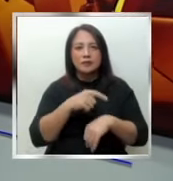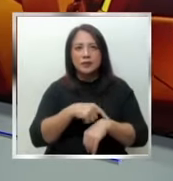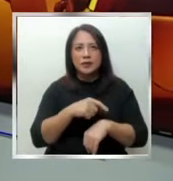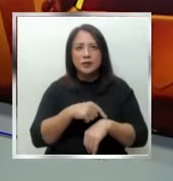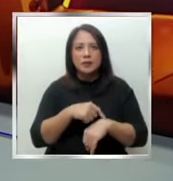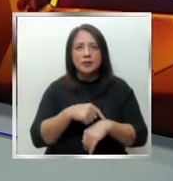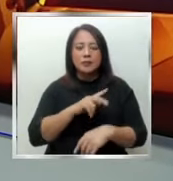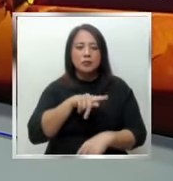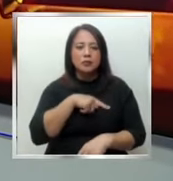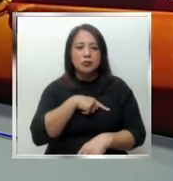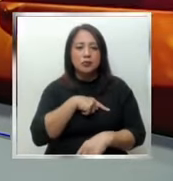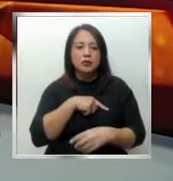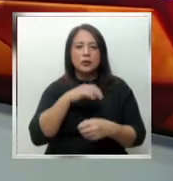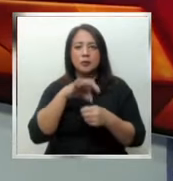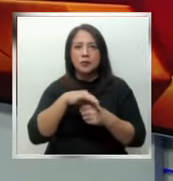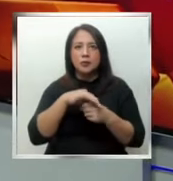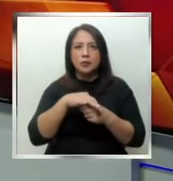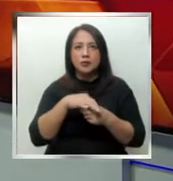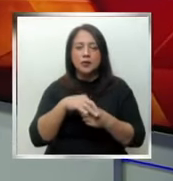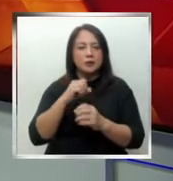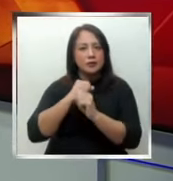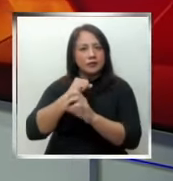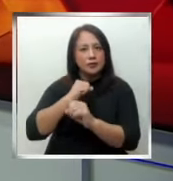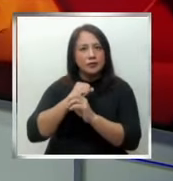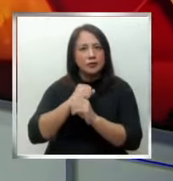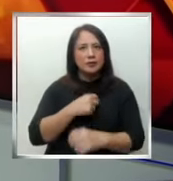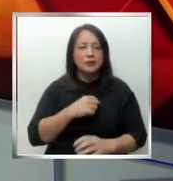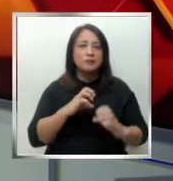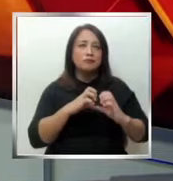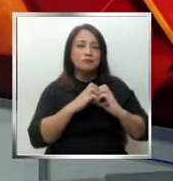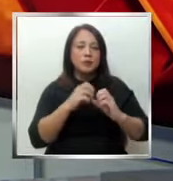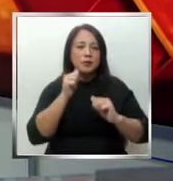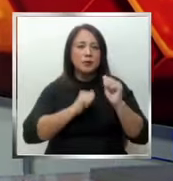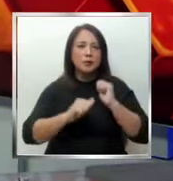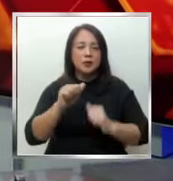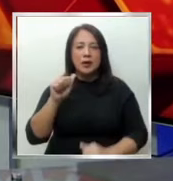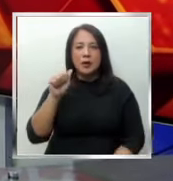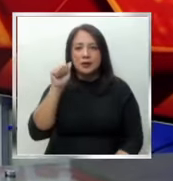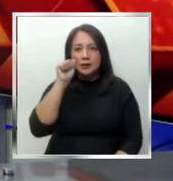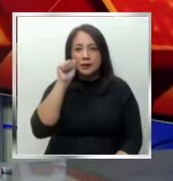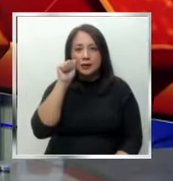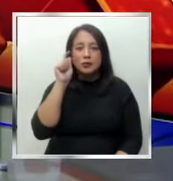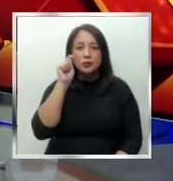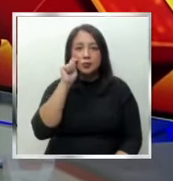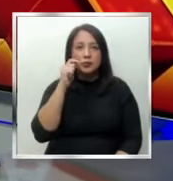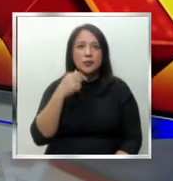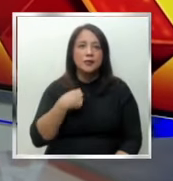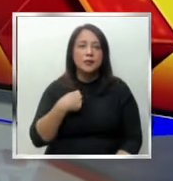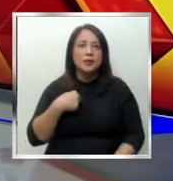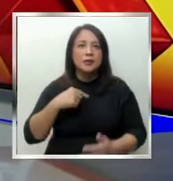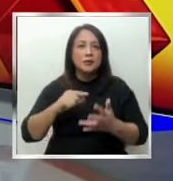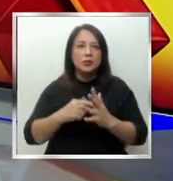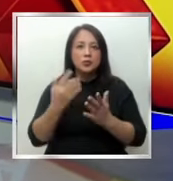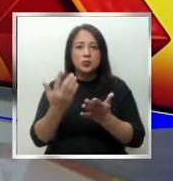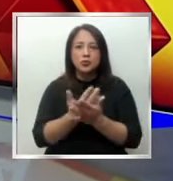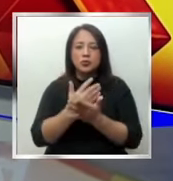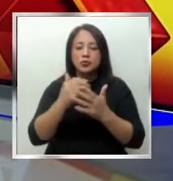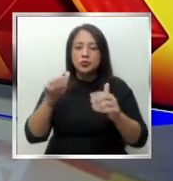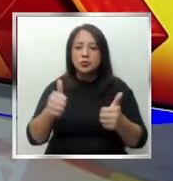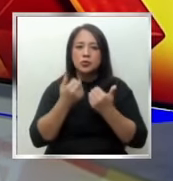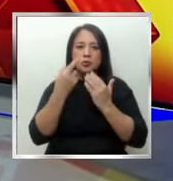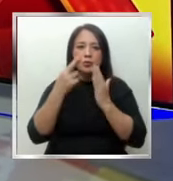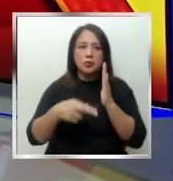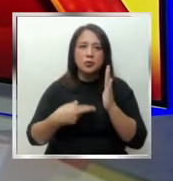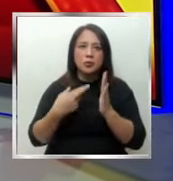initiatives and advocacies gaya ni kapus actress Andrea tores na gearing UP na rin for a new challenging role after her well